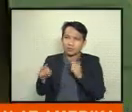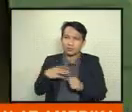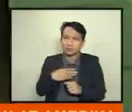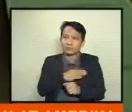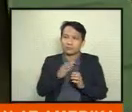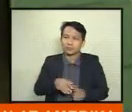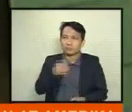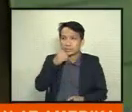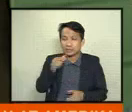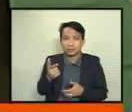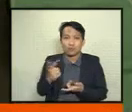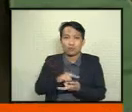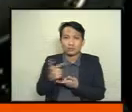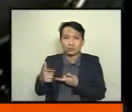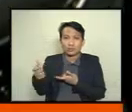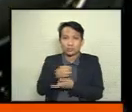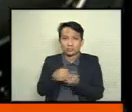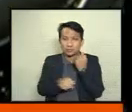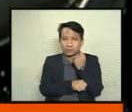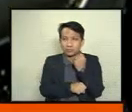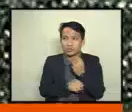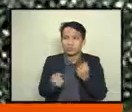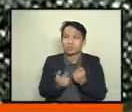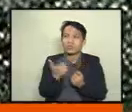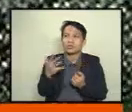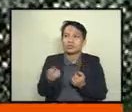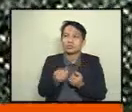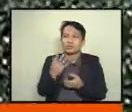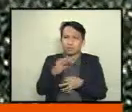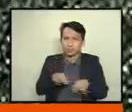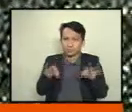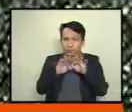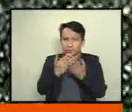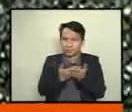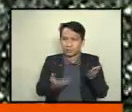Congresswoman Niña Taduran ng laptop at ilang mahalagang gamit